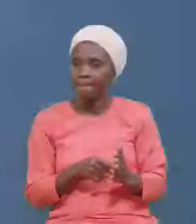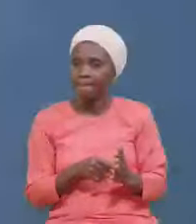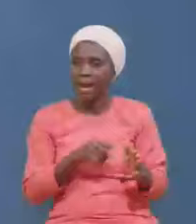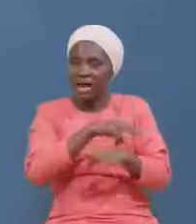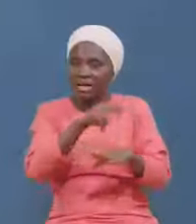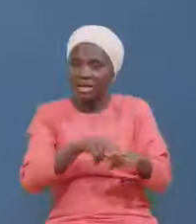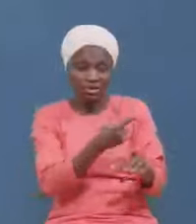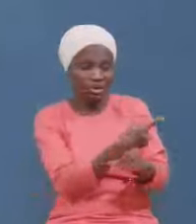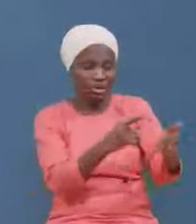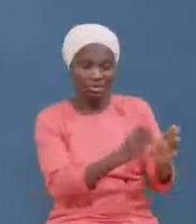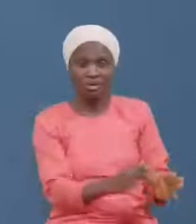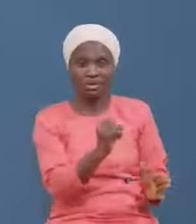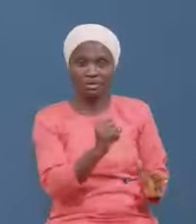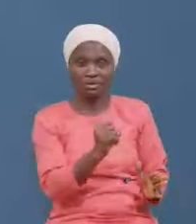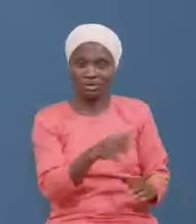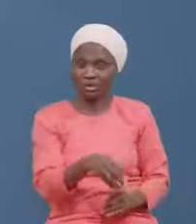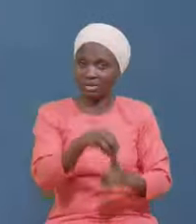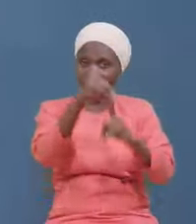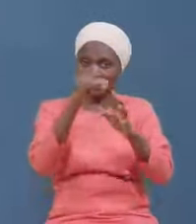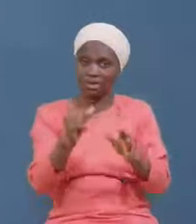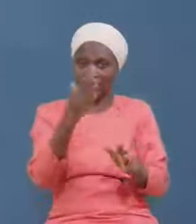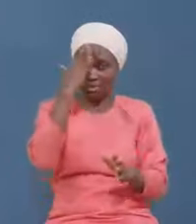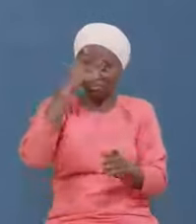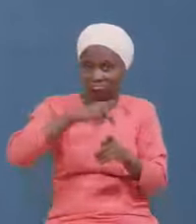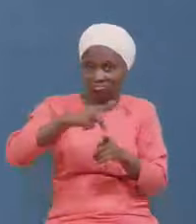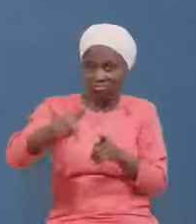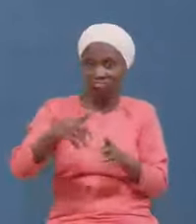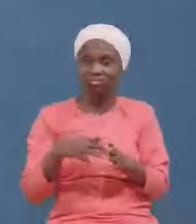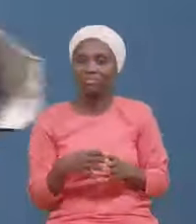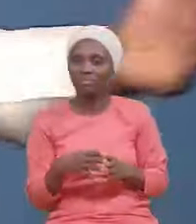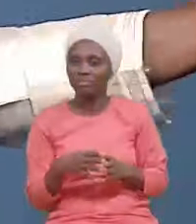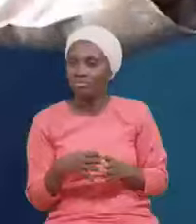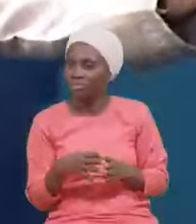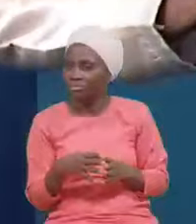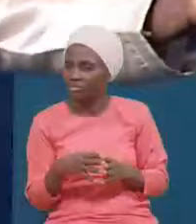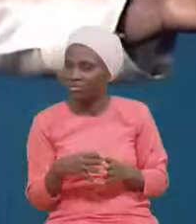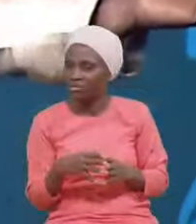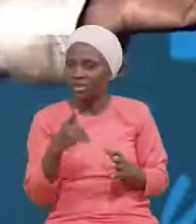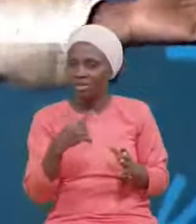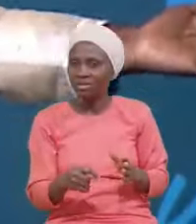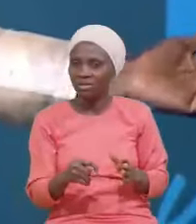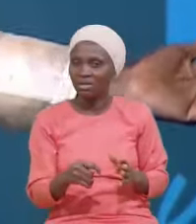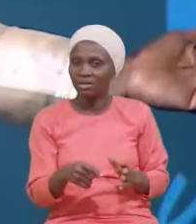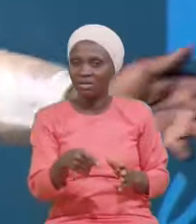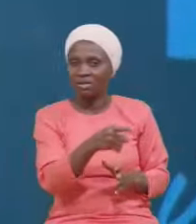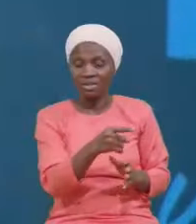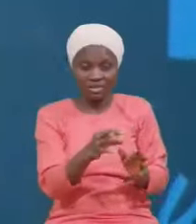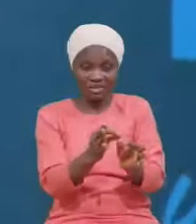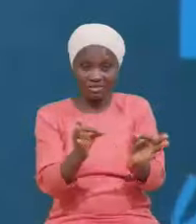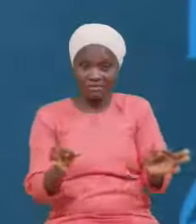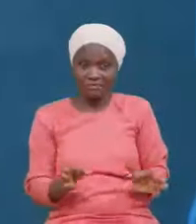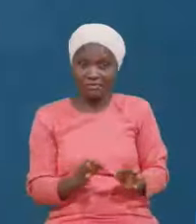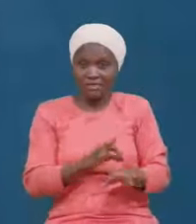Natural liberator specialized. ప్రకృతి పరమగా విడుదలచ్చు వాటిలో ప్రత్యేకమైన వారు. Field is so wide. వారు